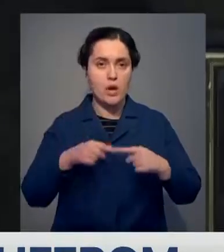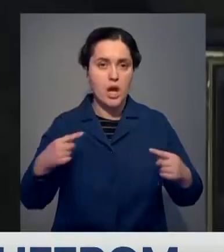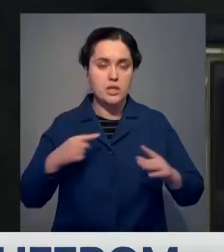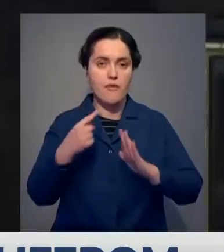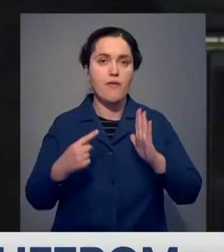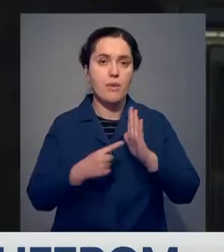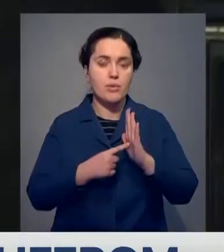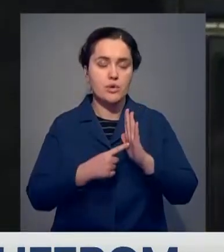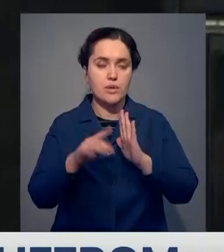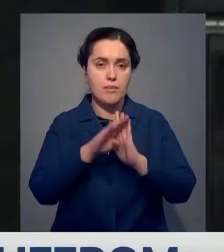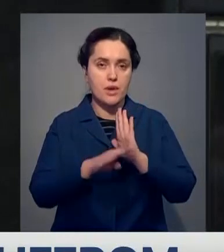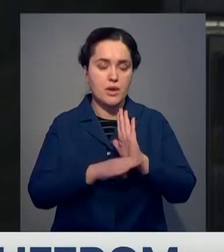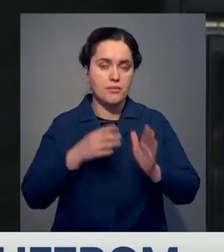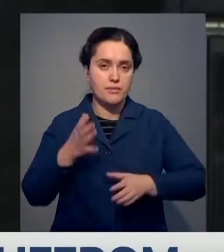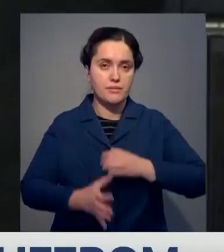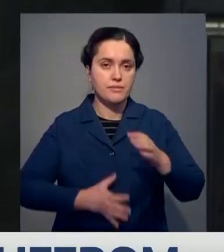международной повестки дня.